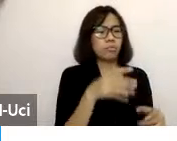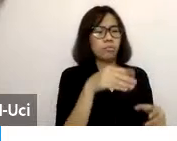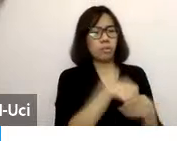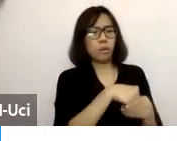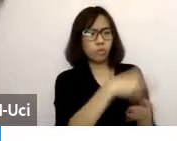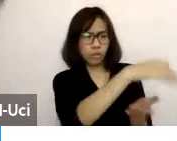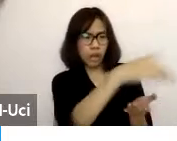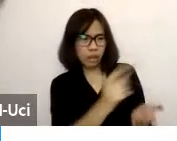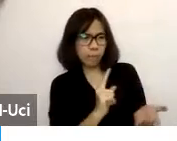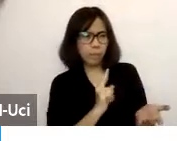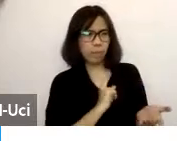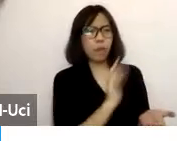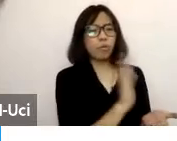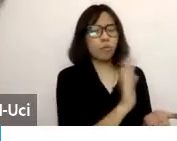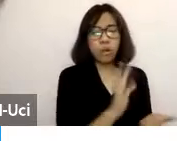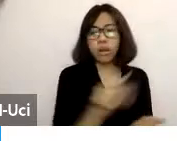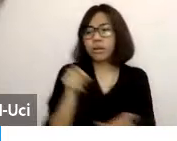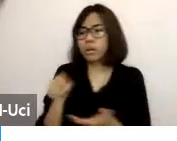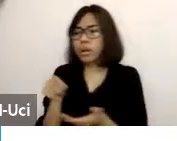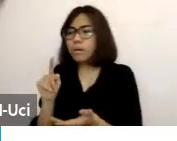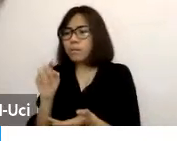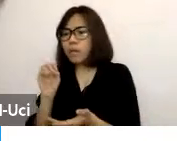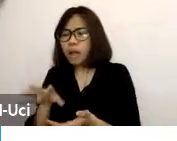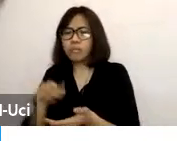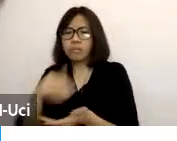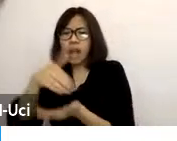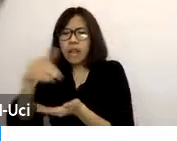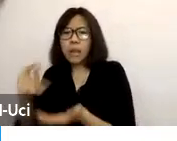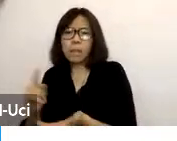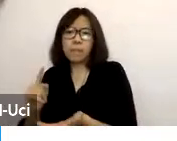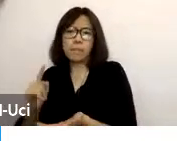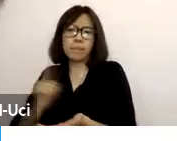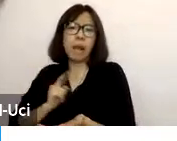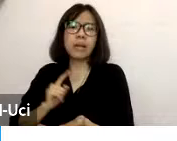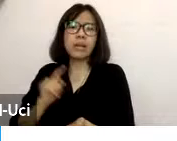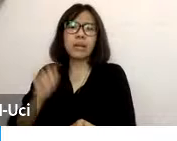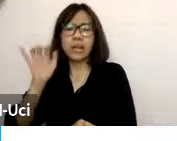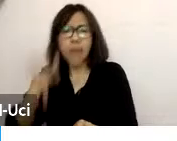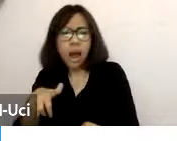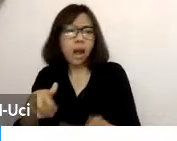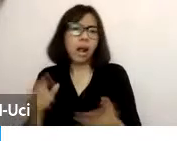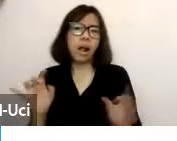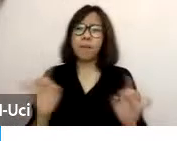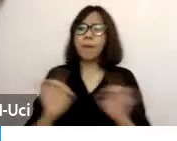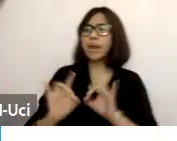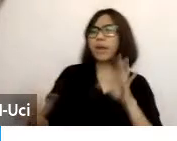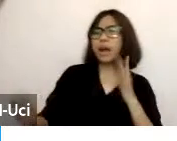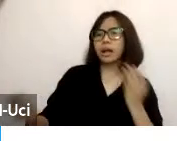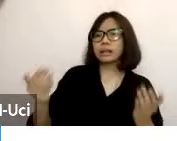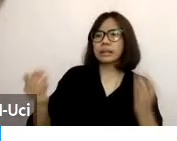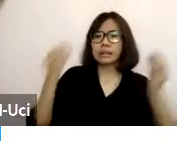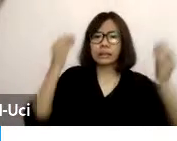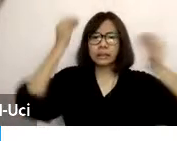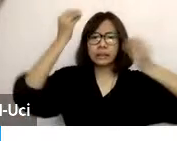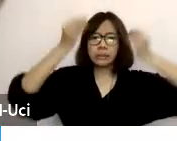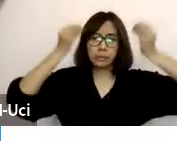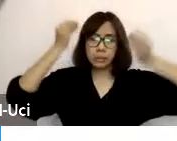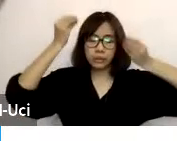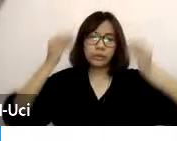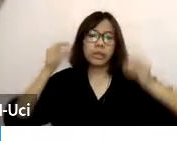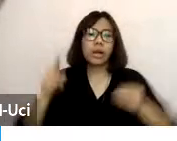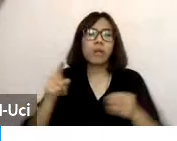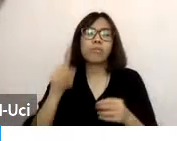dan negara yang menganut ini mengatakan Iman Ronaldo pribadi ketika diskusi itu nabi sama sekali itu padahal penting Nah ini mungkin juga akan bisa